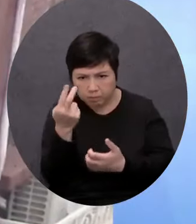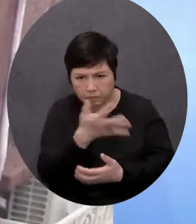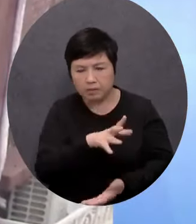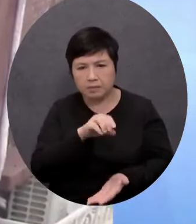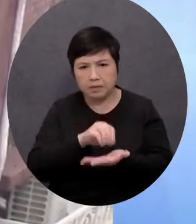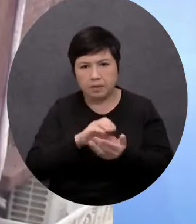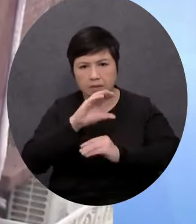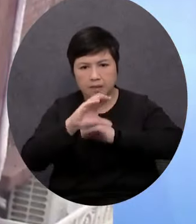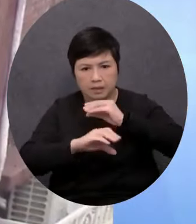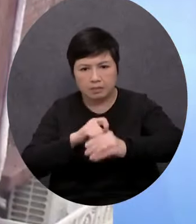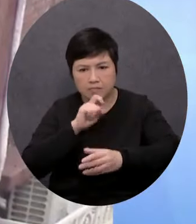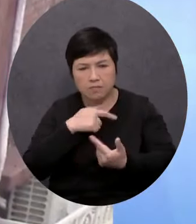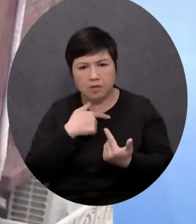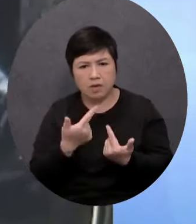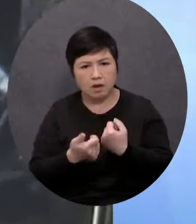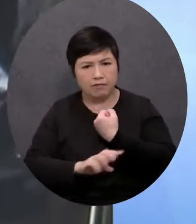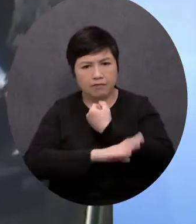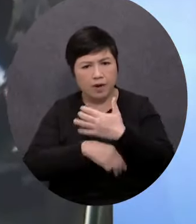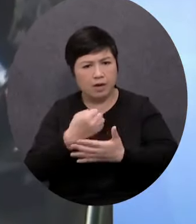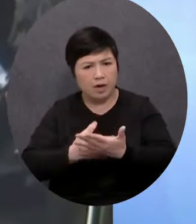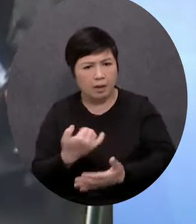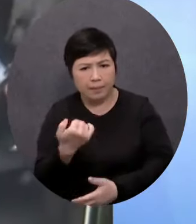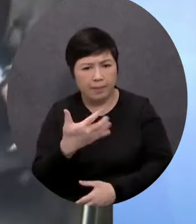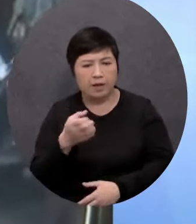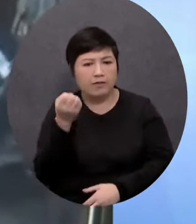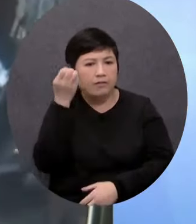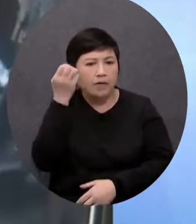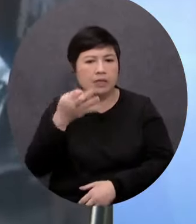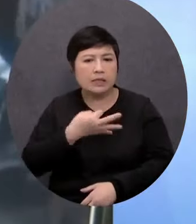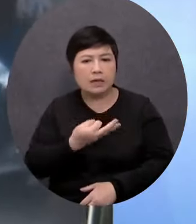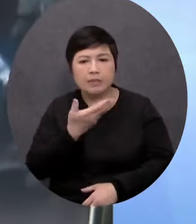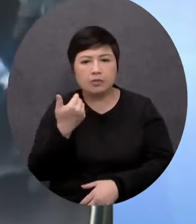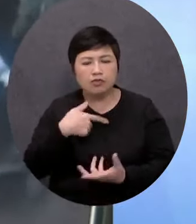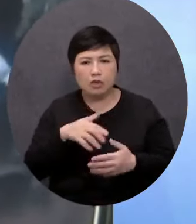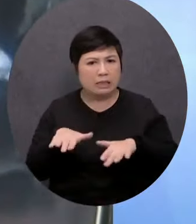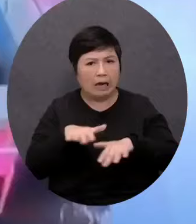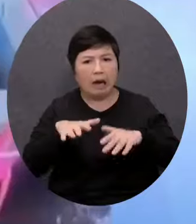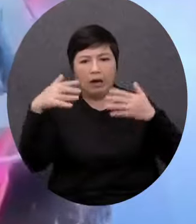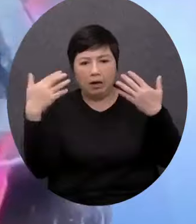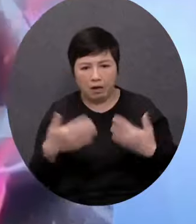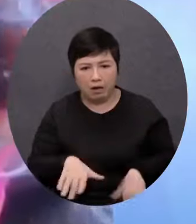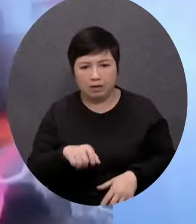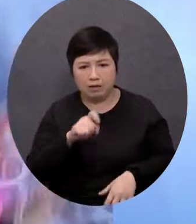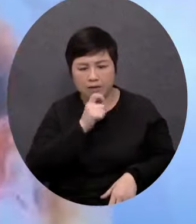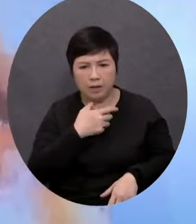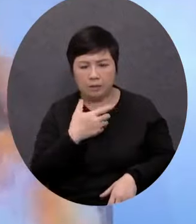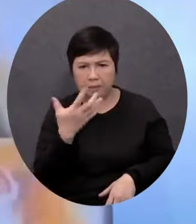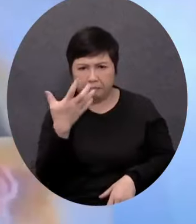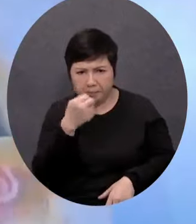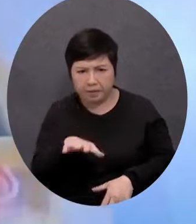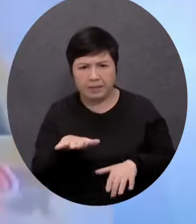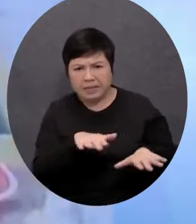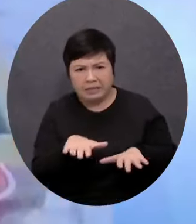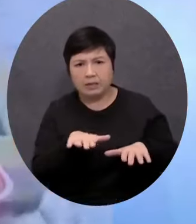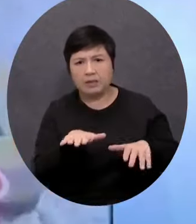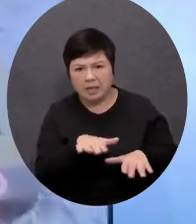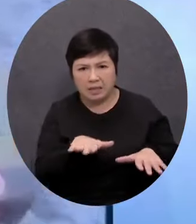嘅時候係咪合乎法規。花蓮星期三朝早發生地震後，已經錄得超過500次餘